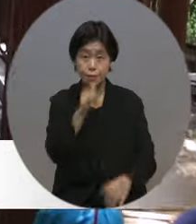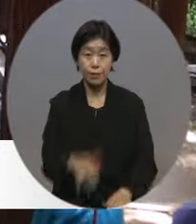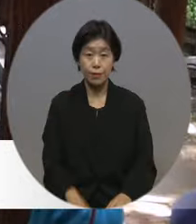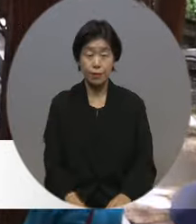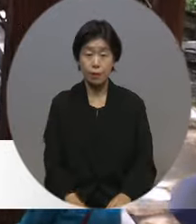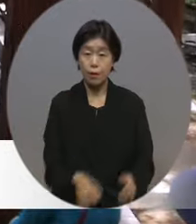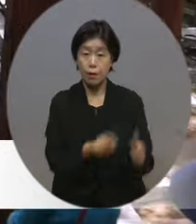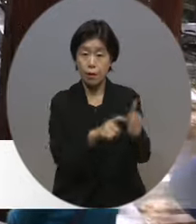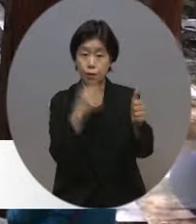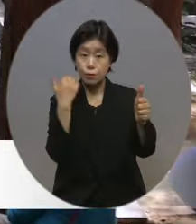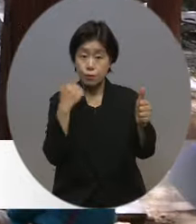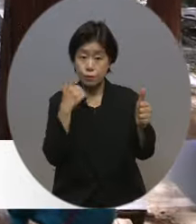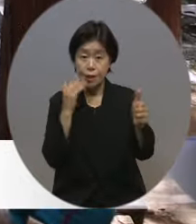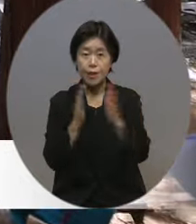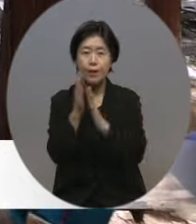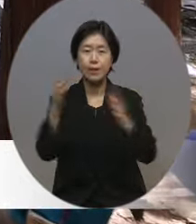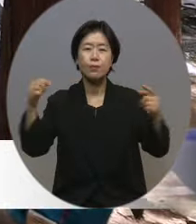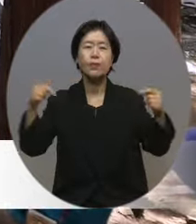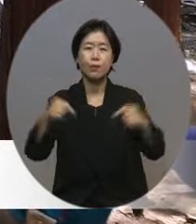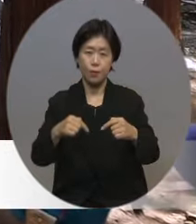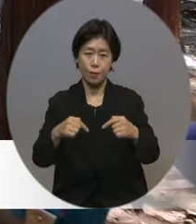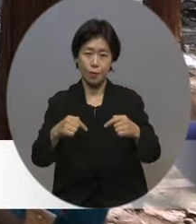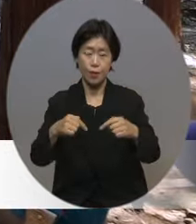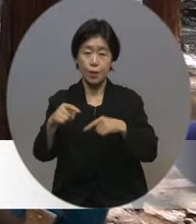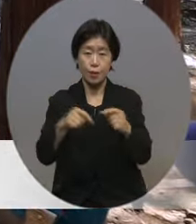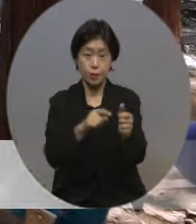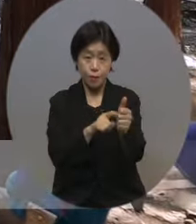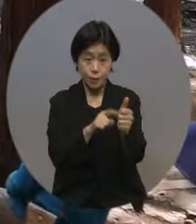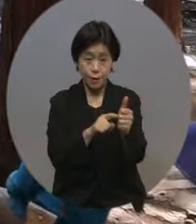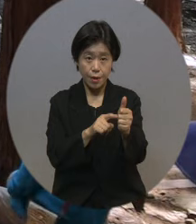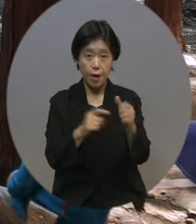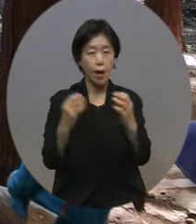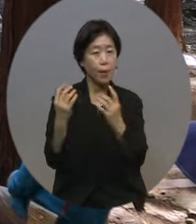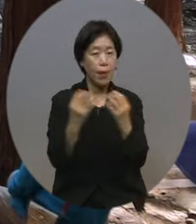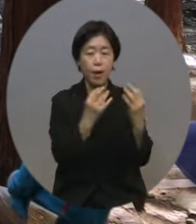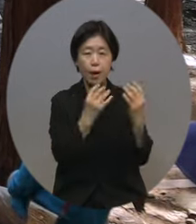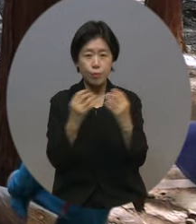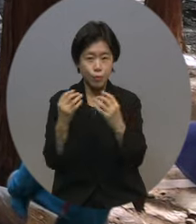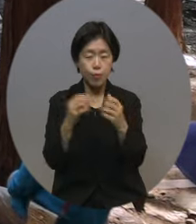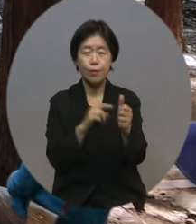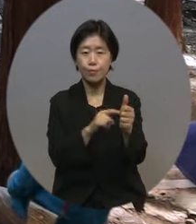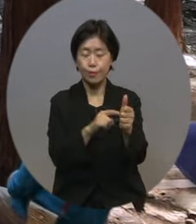그는 산림 치유 지도사이자 팽플룬 연주가 방진삼입니다.